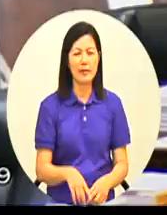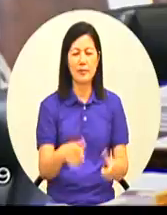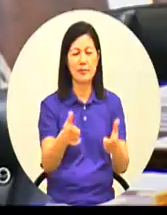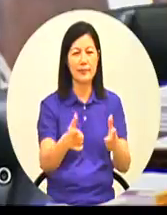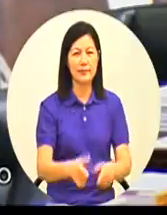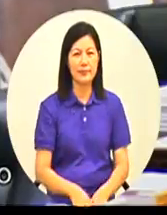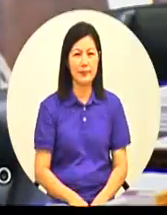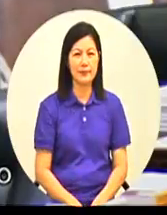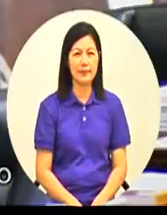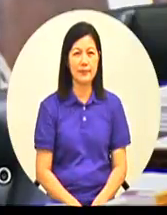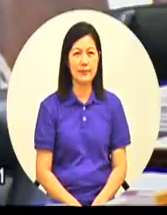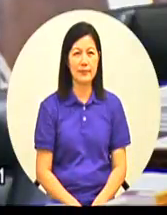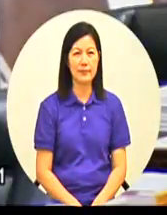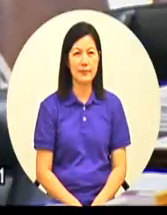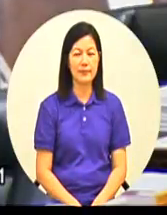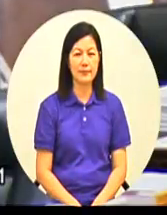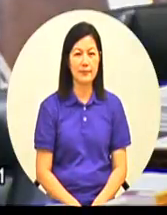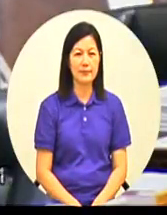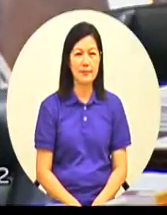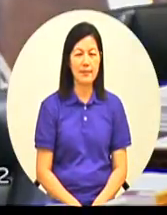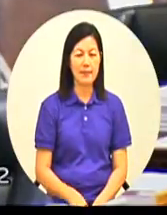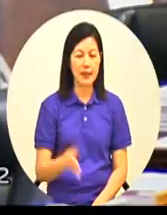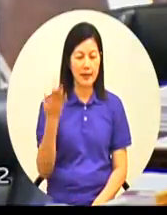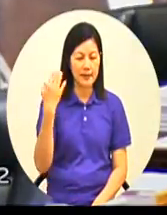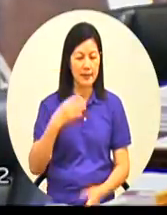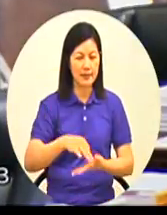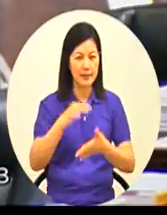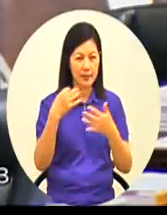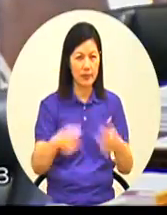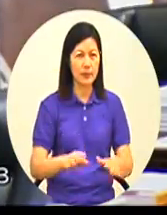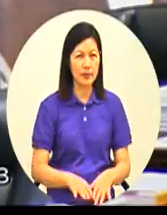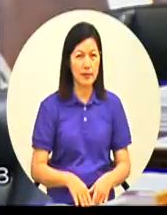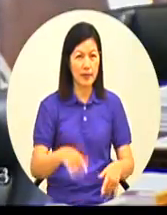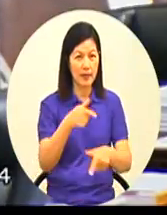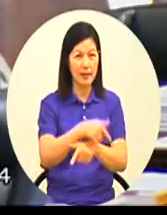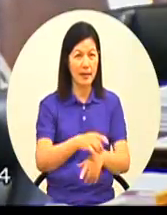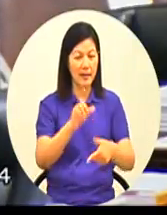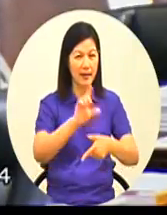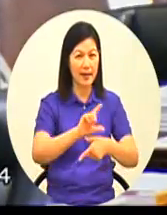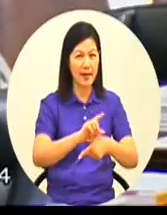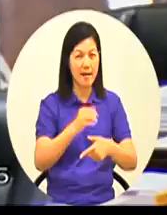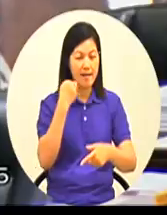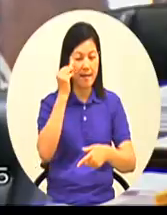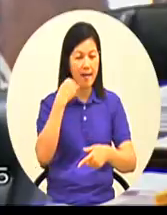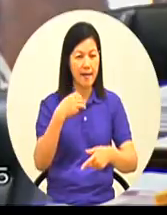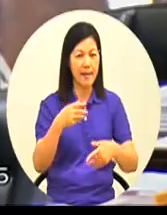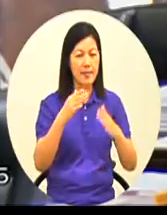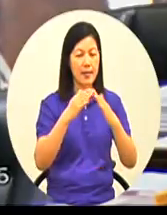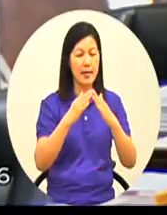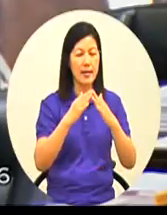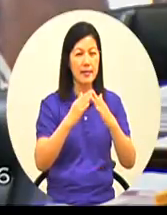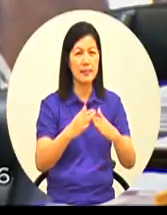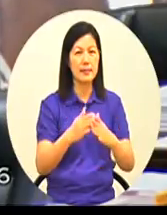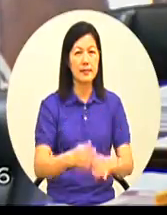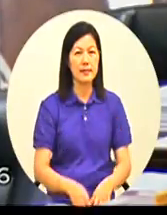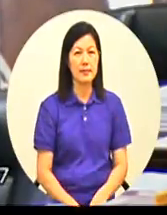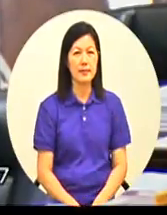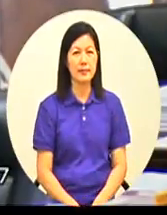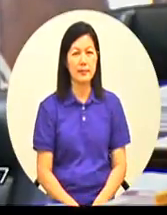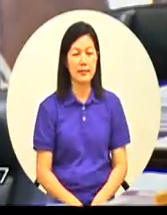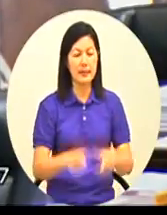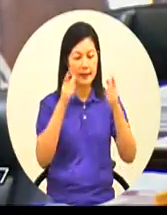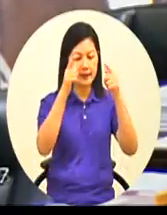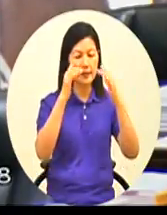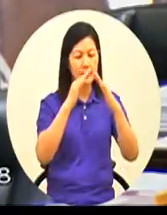哈，我们以前有提过一个好像南卡还是什么，有一个姐妹市哈。那我们如果说高雄